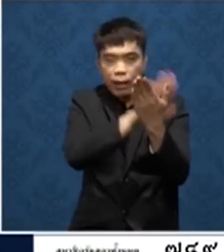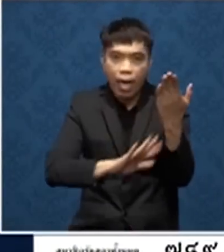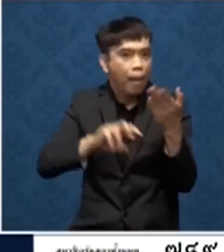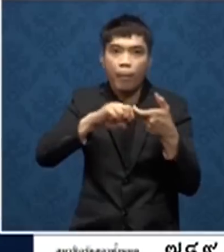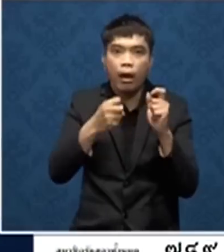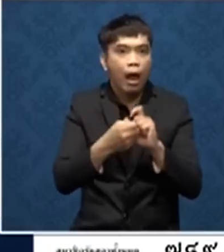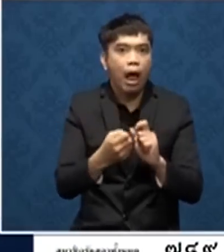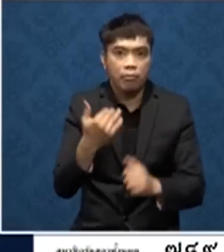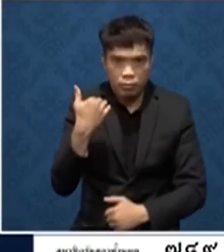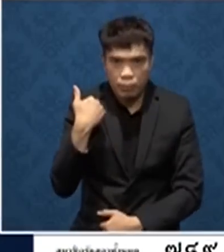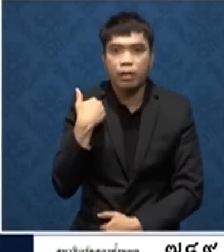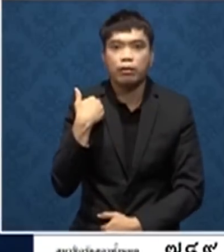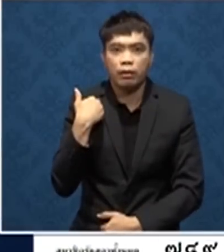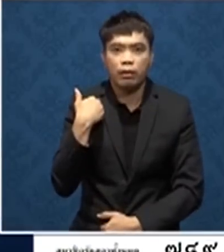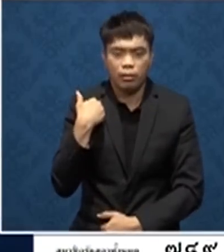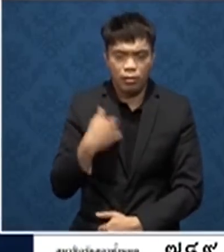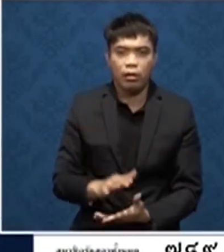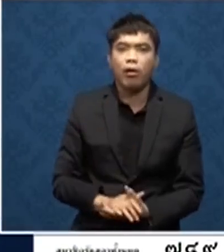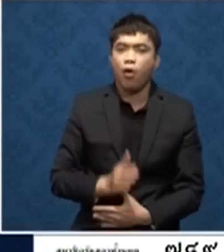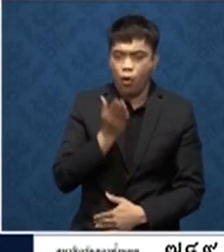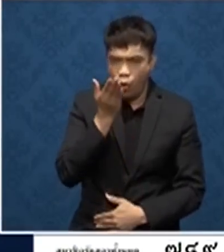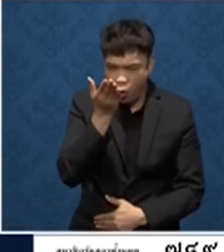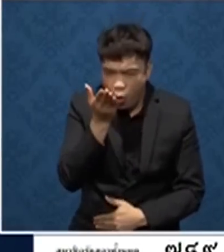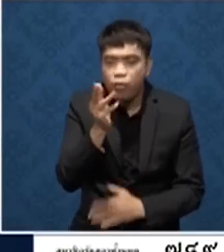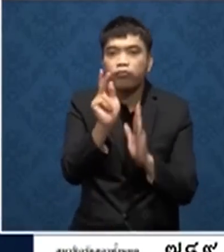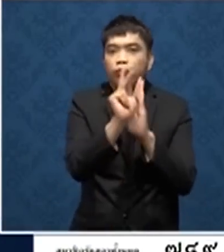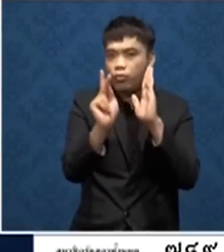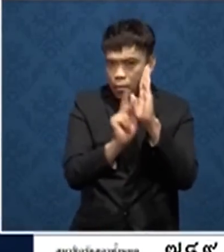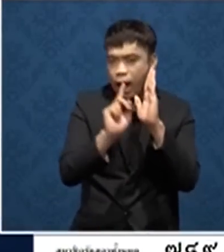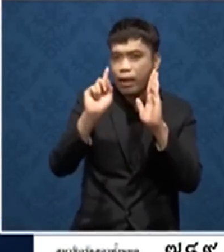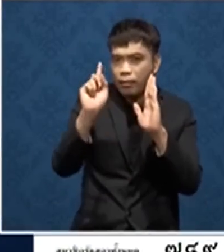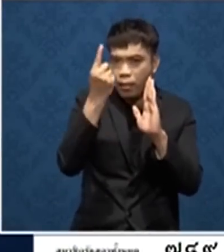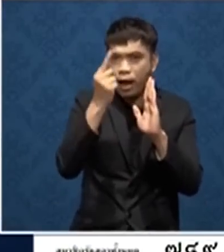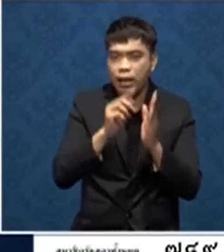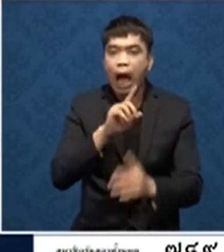ผมอาจจะขอเขาว่าขอออกกฎหมายใหม่